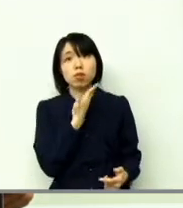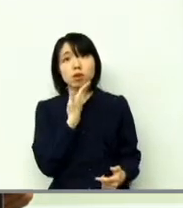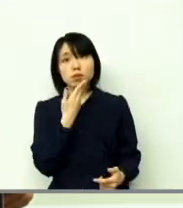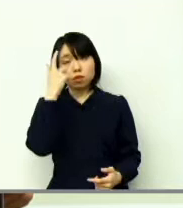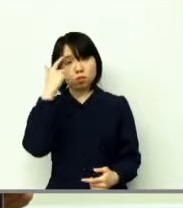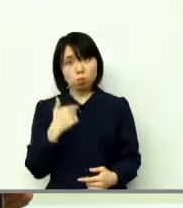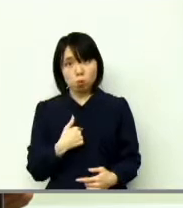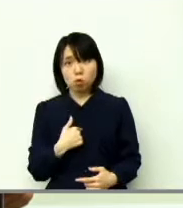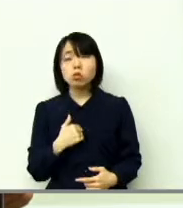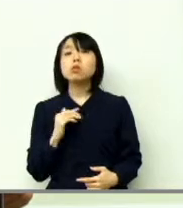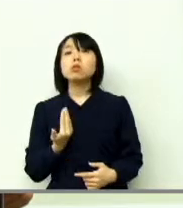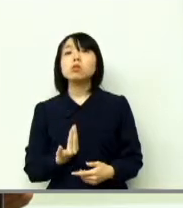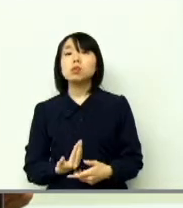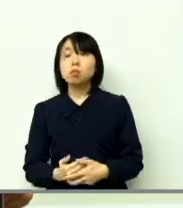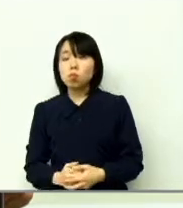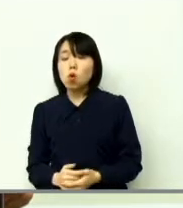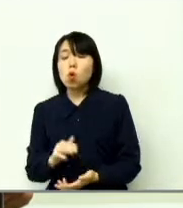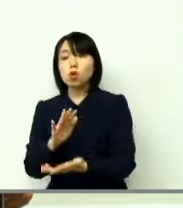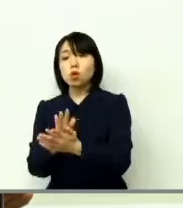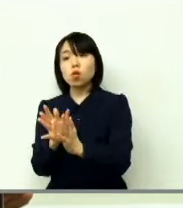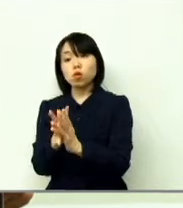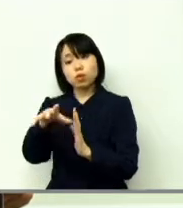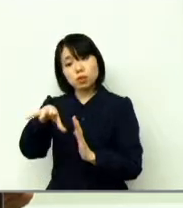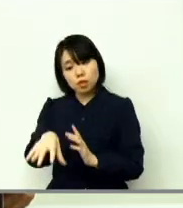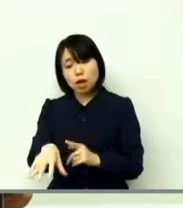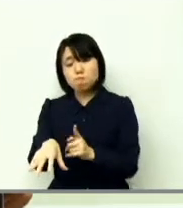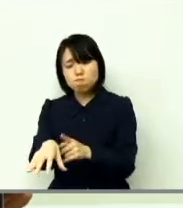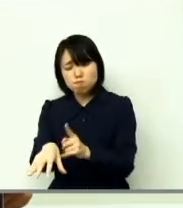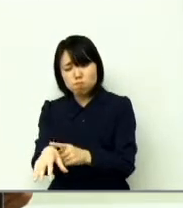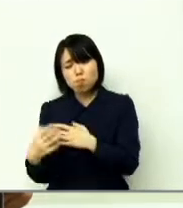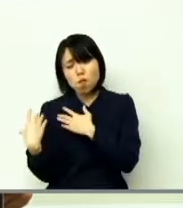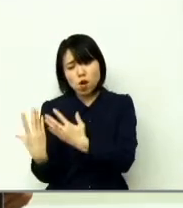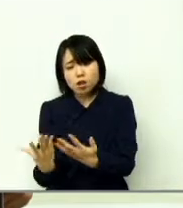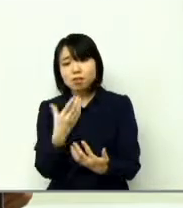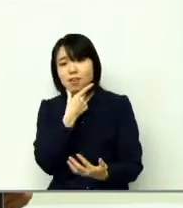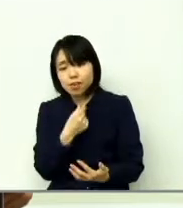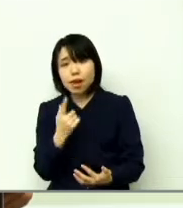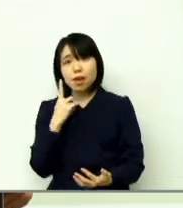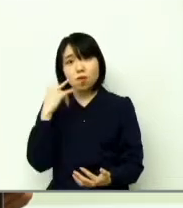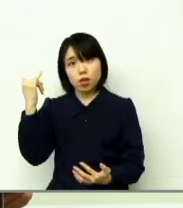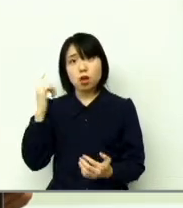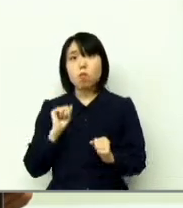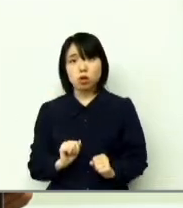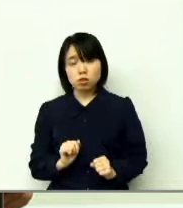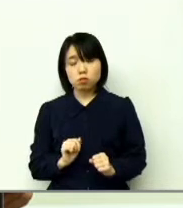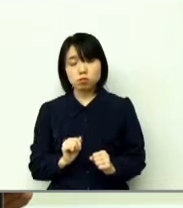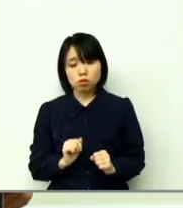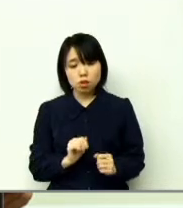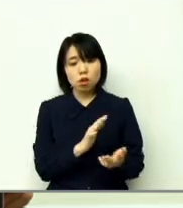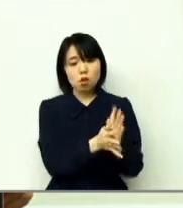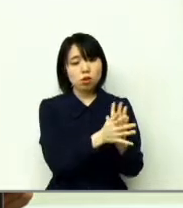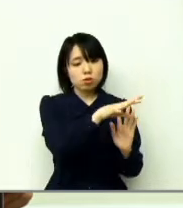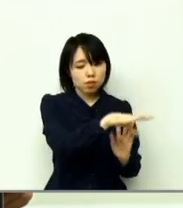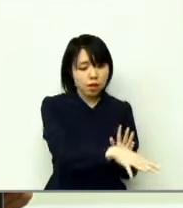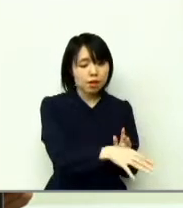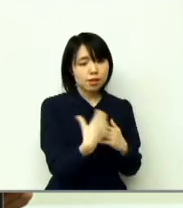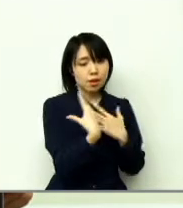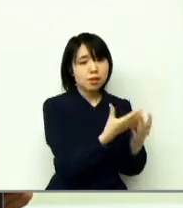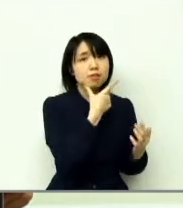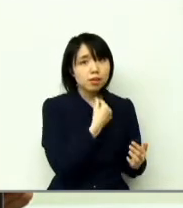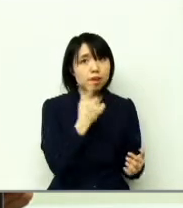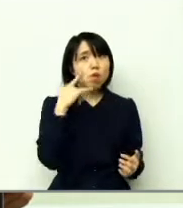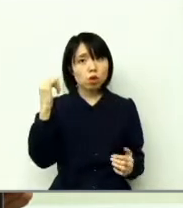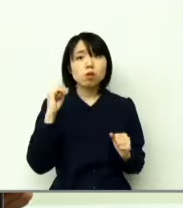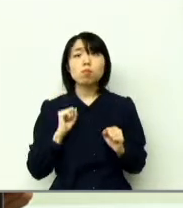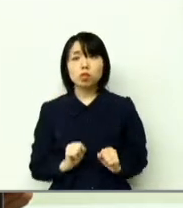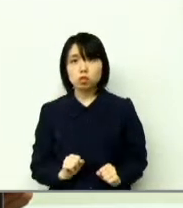ては幼稚園に預けたいという方もいらっしゃる、保育園に預けたいという方もいらっしゃる、